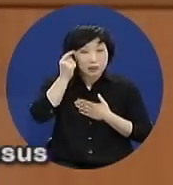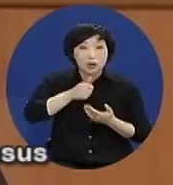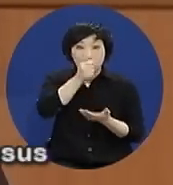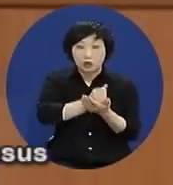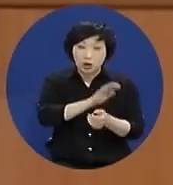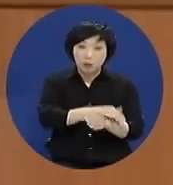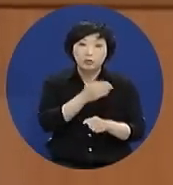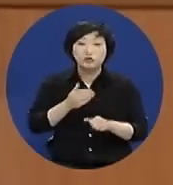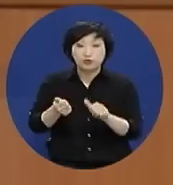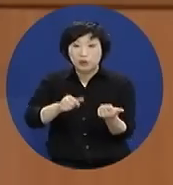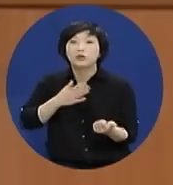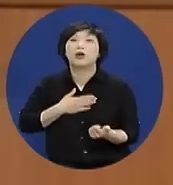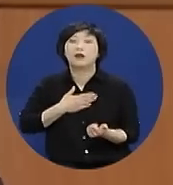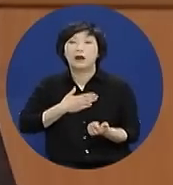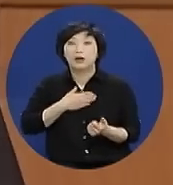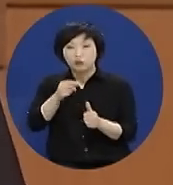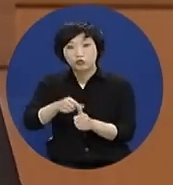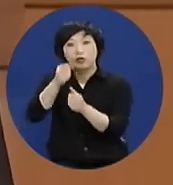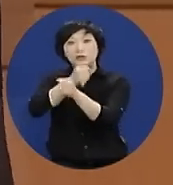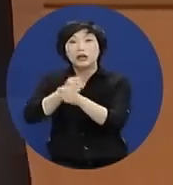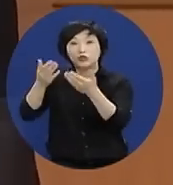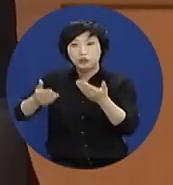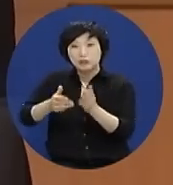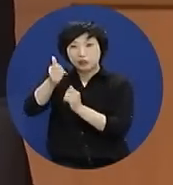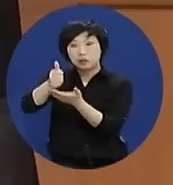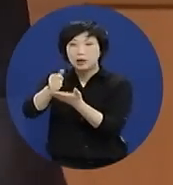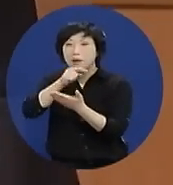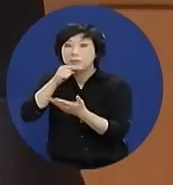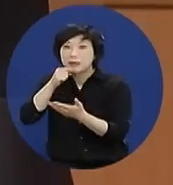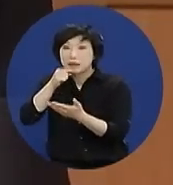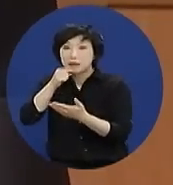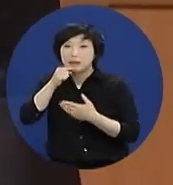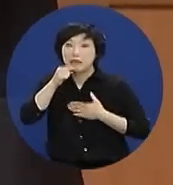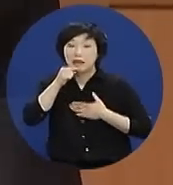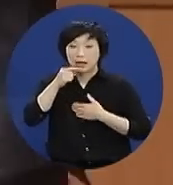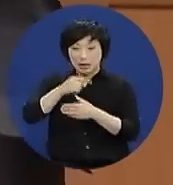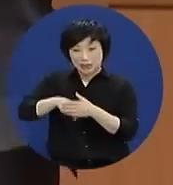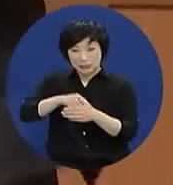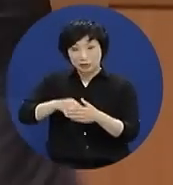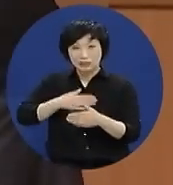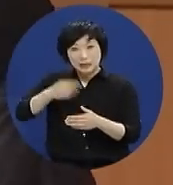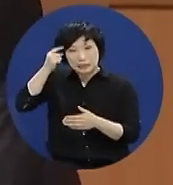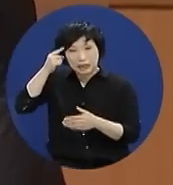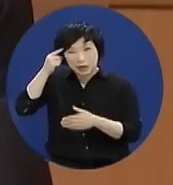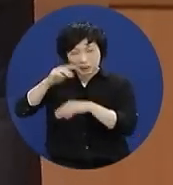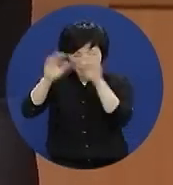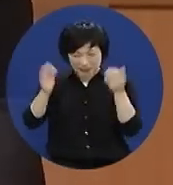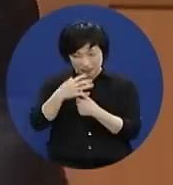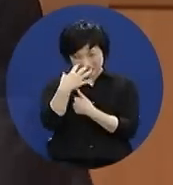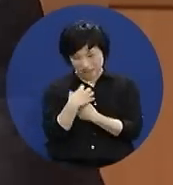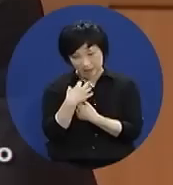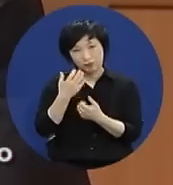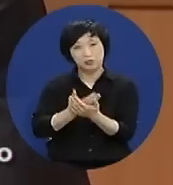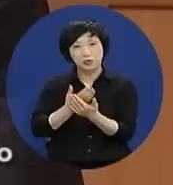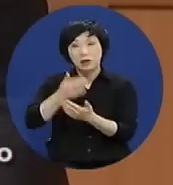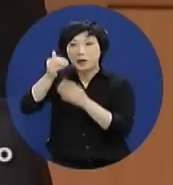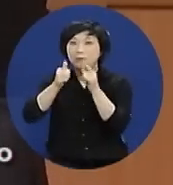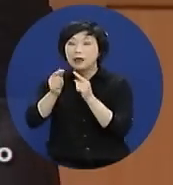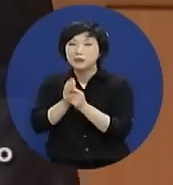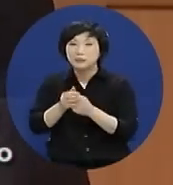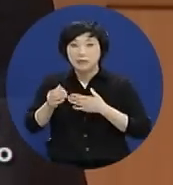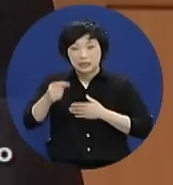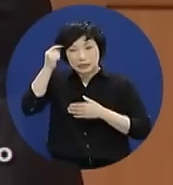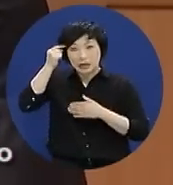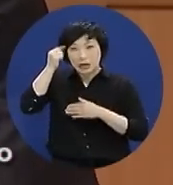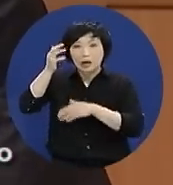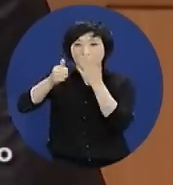在と罪によって死んでいた私を生かされたイエスの地が私の思い考えを打ち破って神様の御言葉に